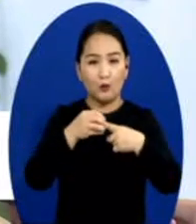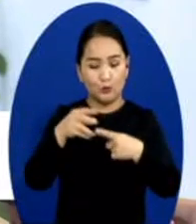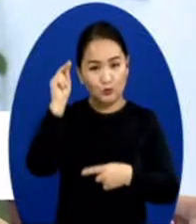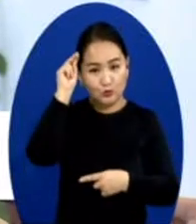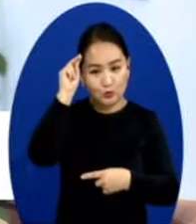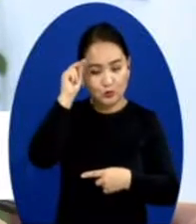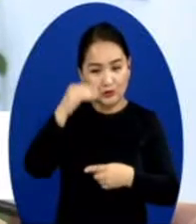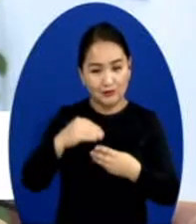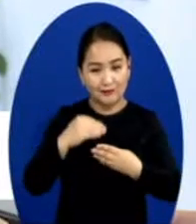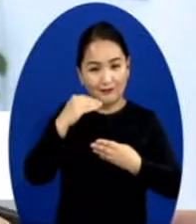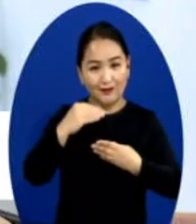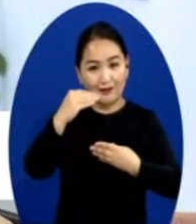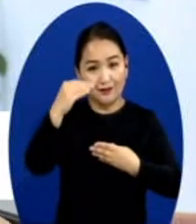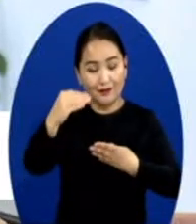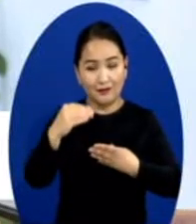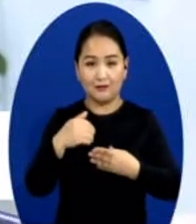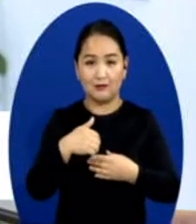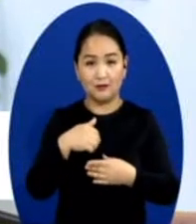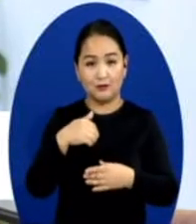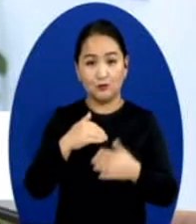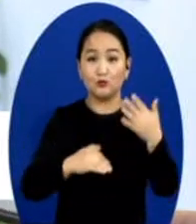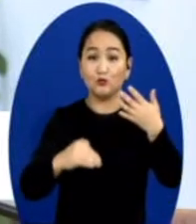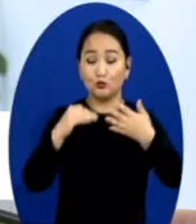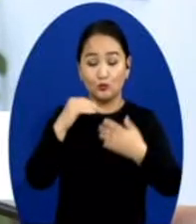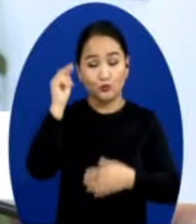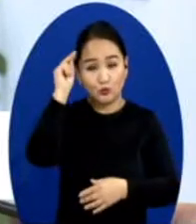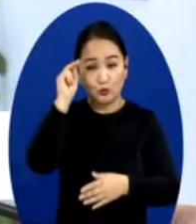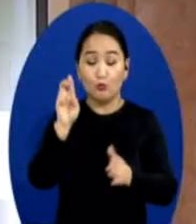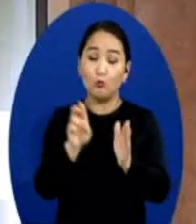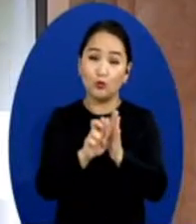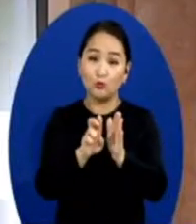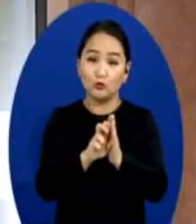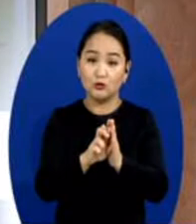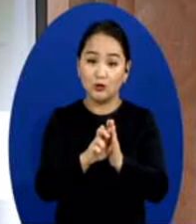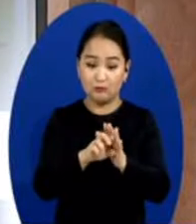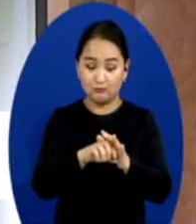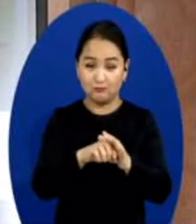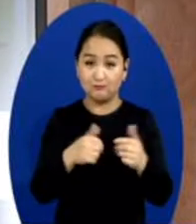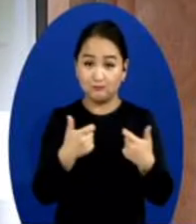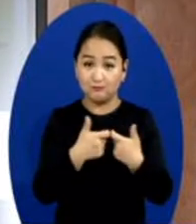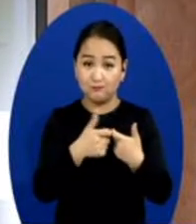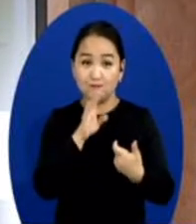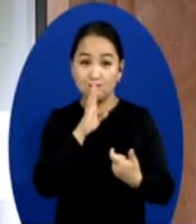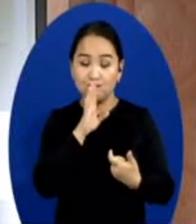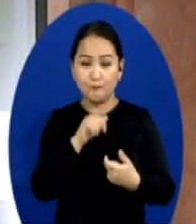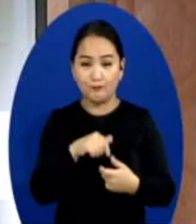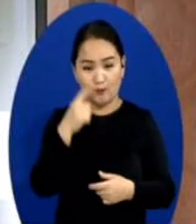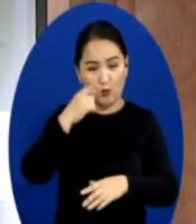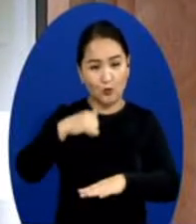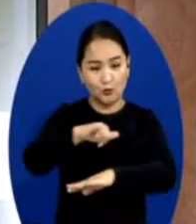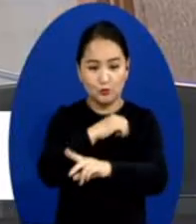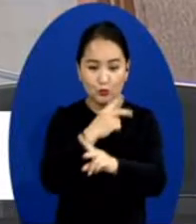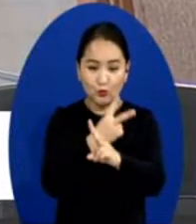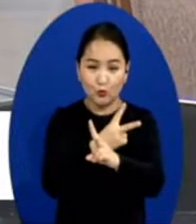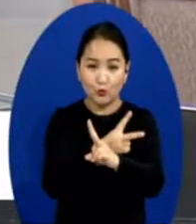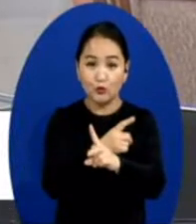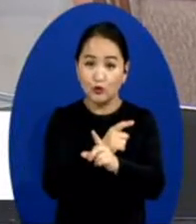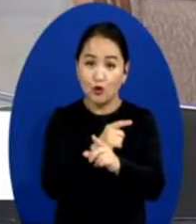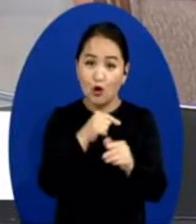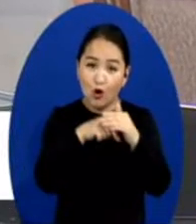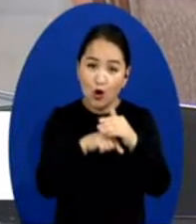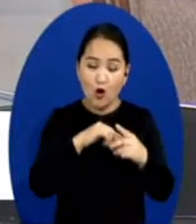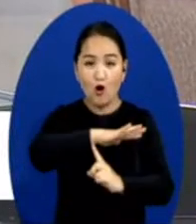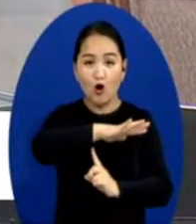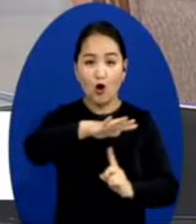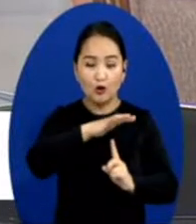дараагийн шатныхаа төвшөндөө суралцах боломжтой байх л энэ үйлдэлийг бид нар хөтөлөх ёстой гэж харж байна. Монгол улс өнөөдрийн хүртэл хууль эрх зүйн орчинд захим